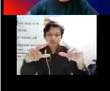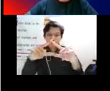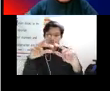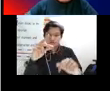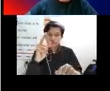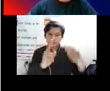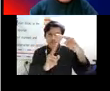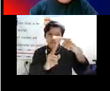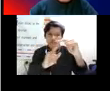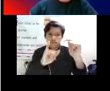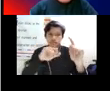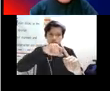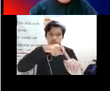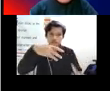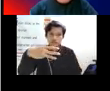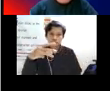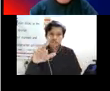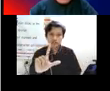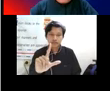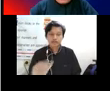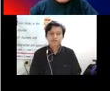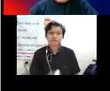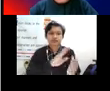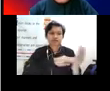kita pilih yang menu file kemudian pilih